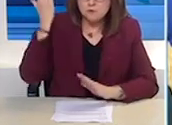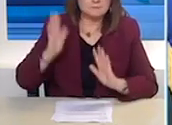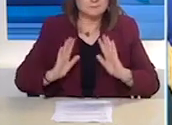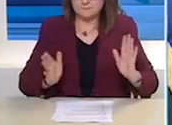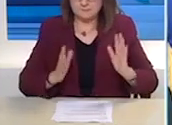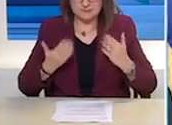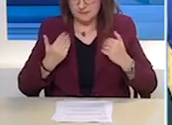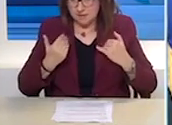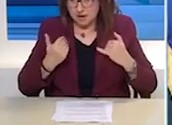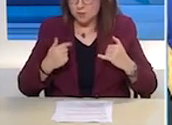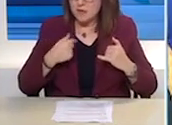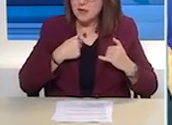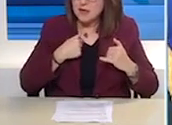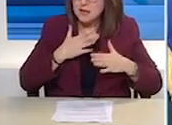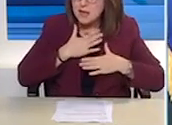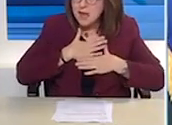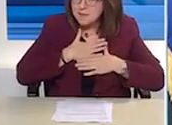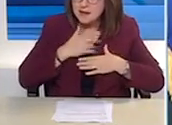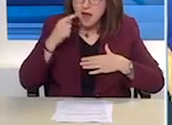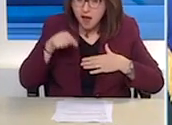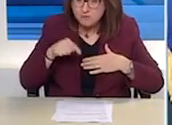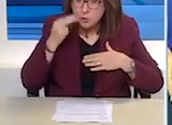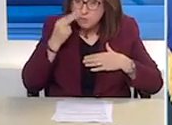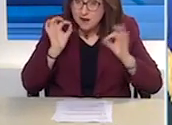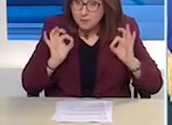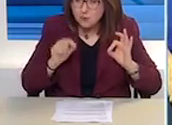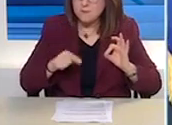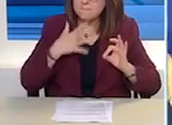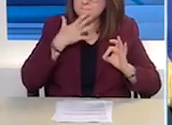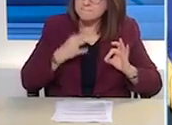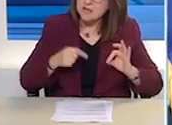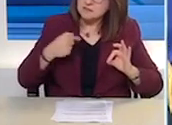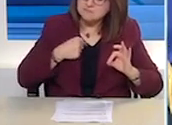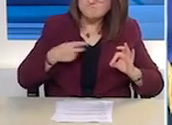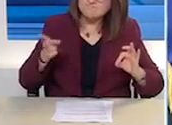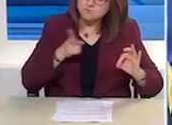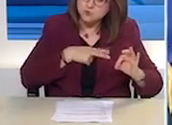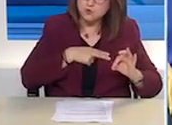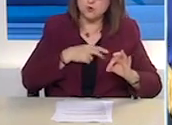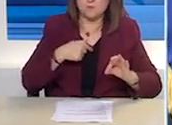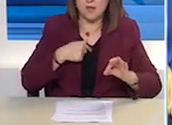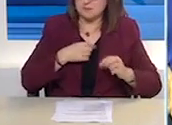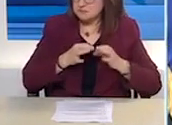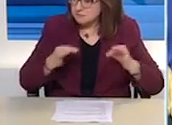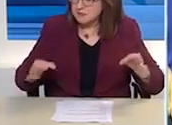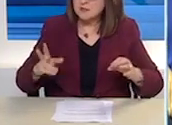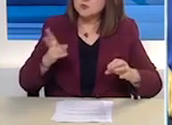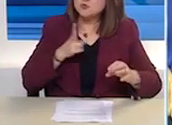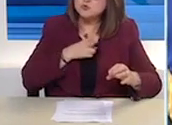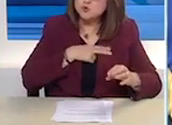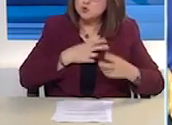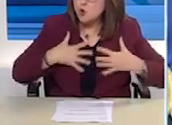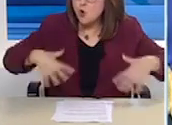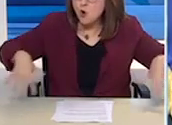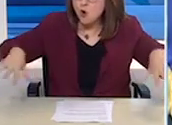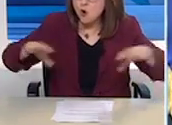εικόνα παραμένει σε μένα σαν μια σημαντική επιβεβαίωση ότι αυτό που κάνουμε δουλεύει. Και δεν το κάνω εγώ,